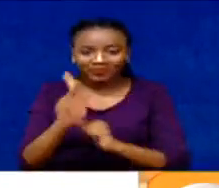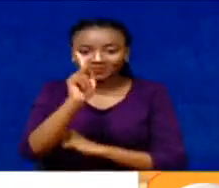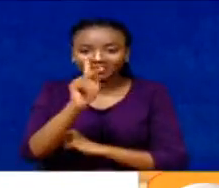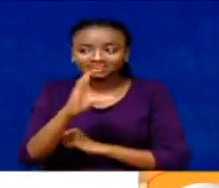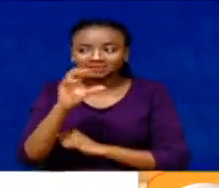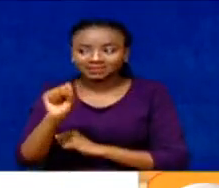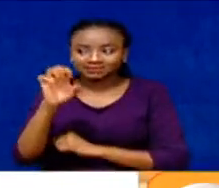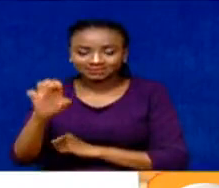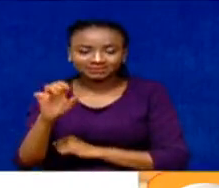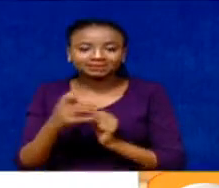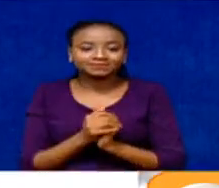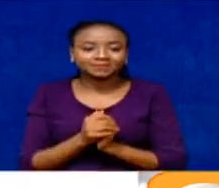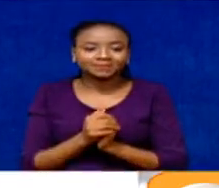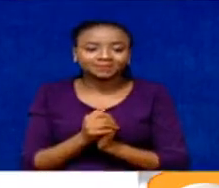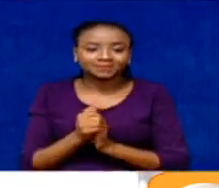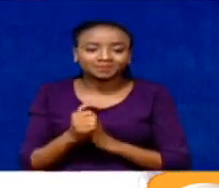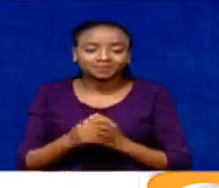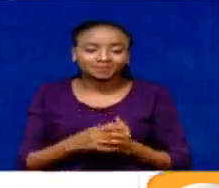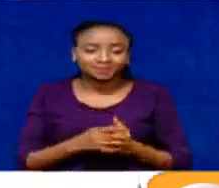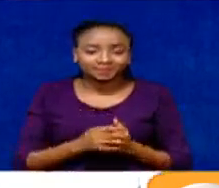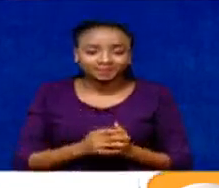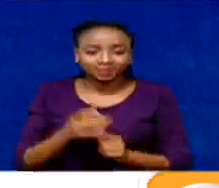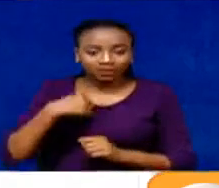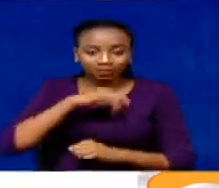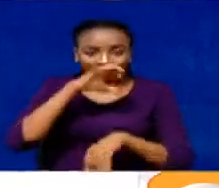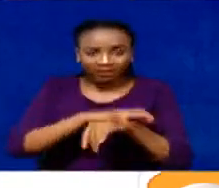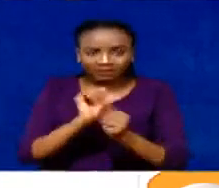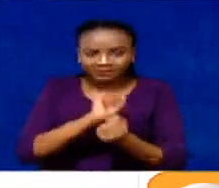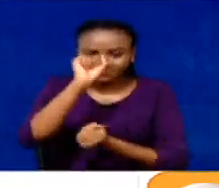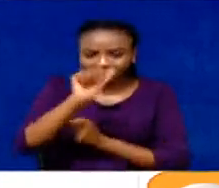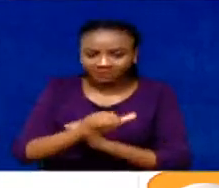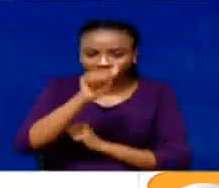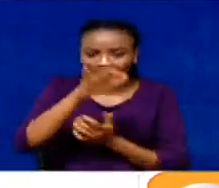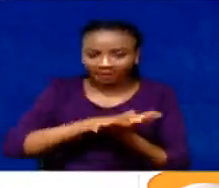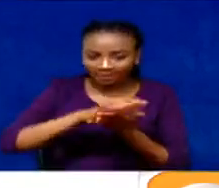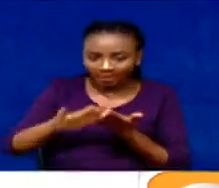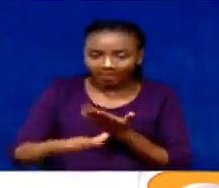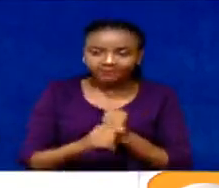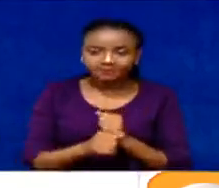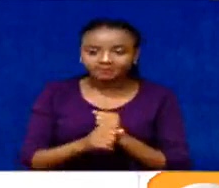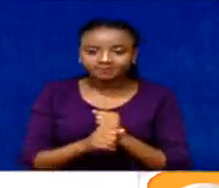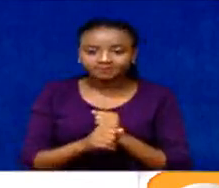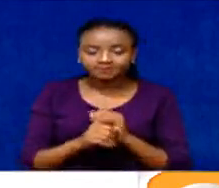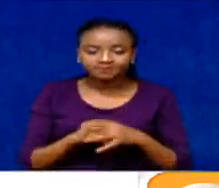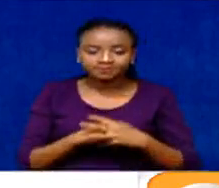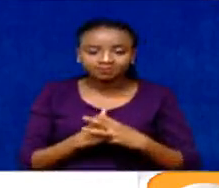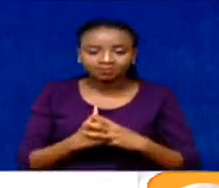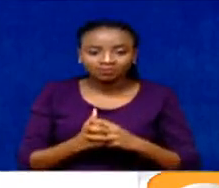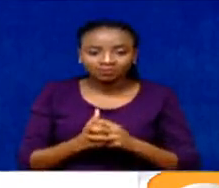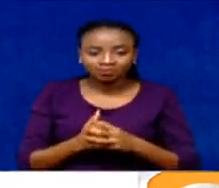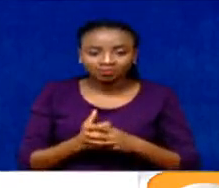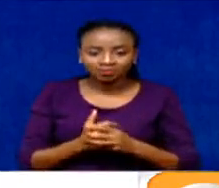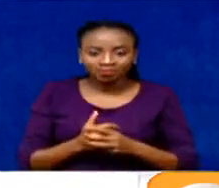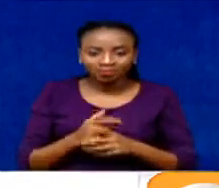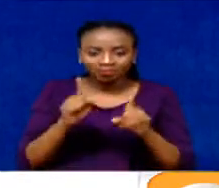mwaka 2021. We received 15 airplanes up from 12 last year, with